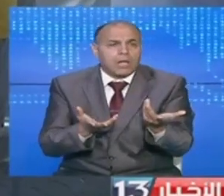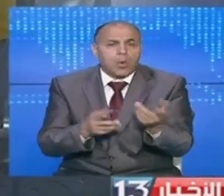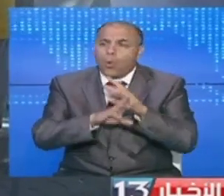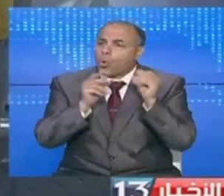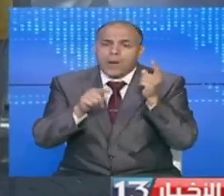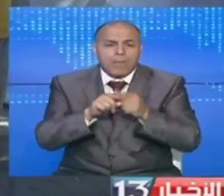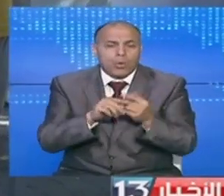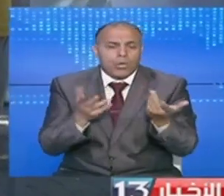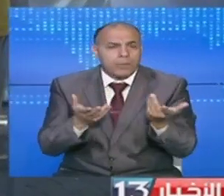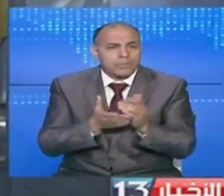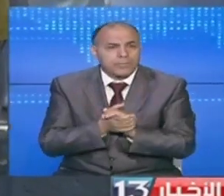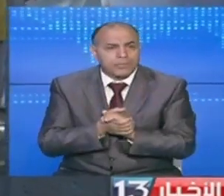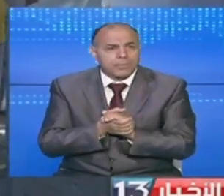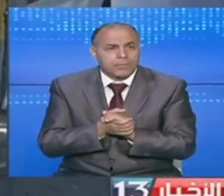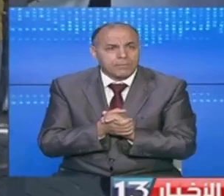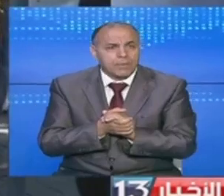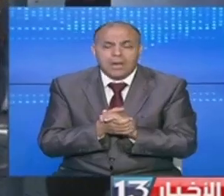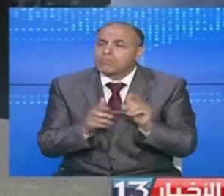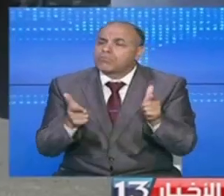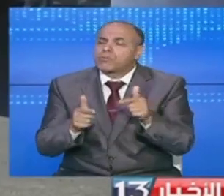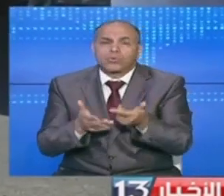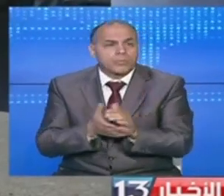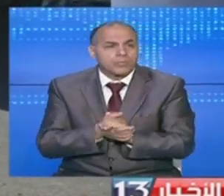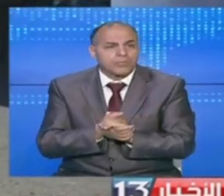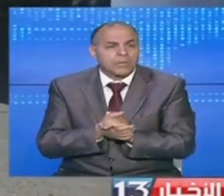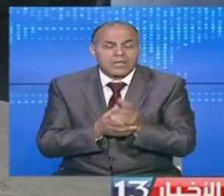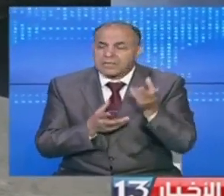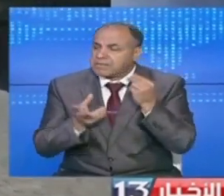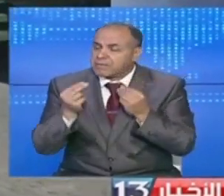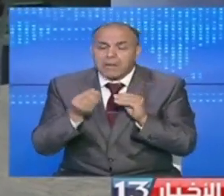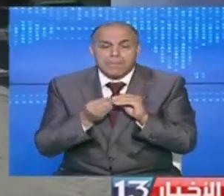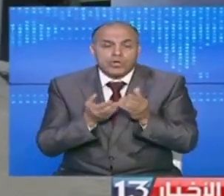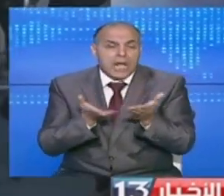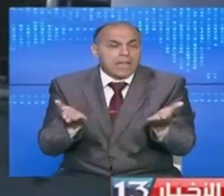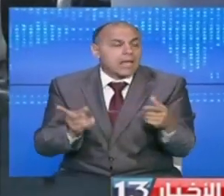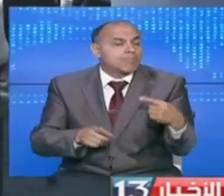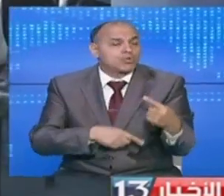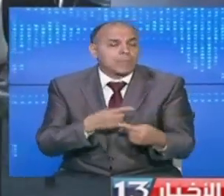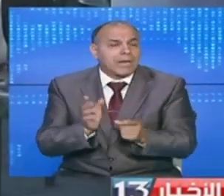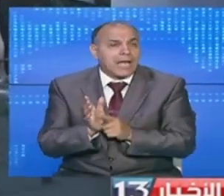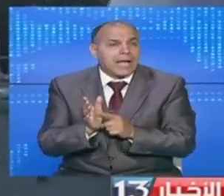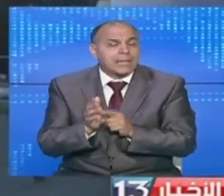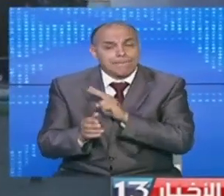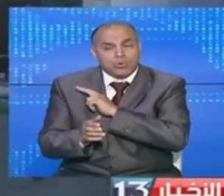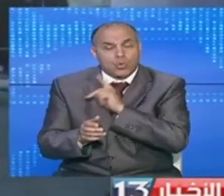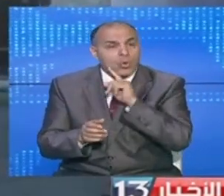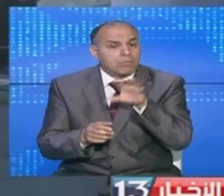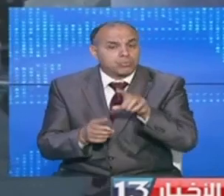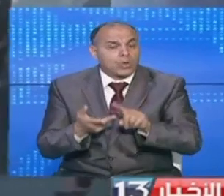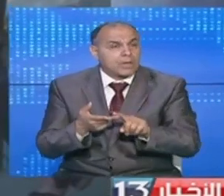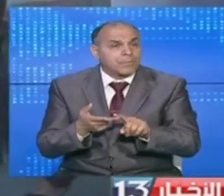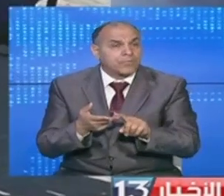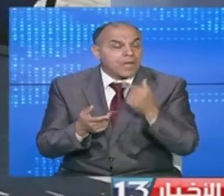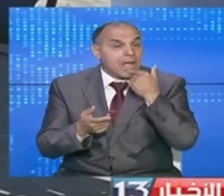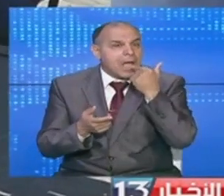الكل، مش في ولايه تخدم ولايه هنا مش موجود. وفي تفاعل مع هذا الاشكال المستمر، اكدت السلطات الجهويه